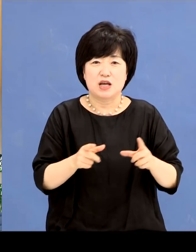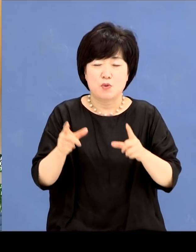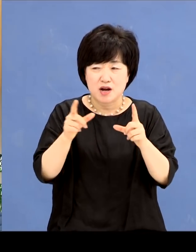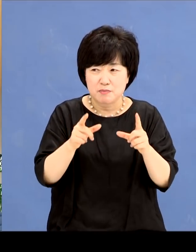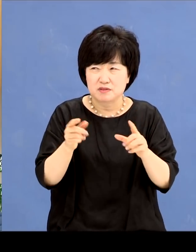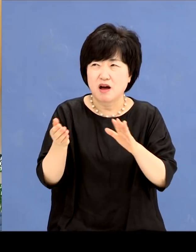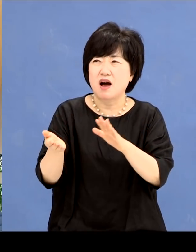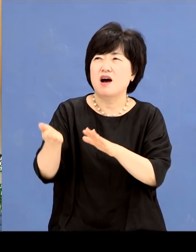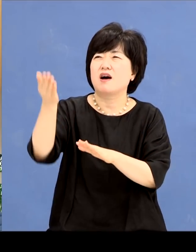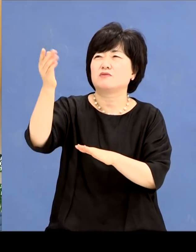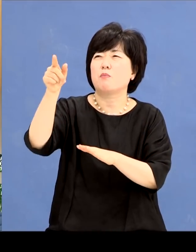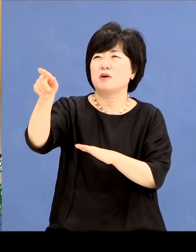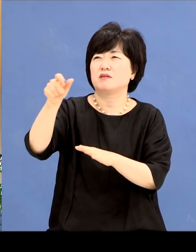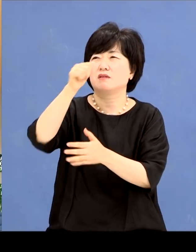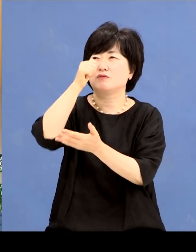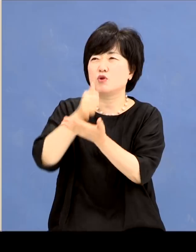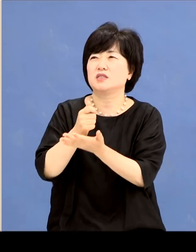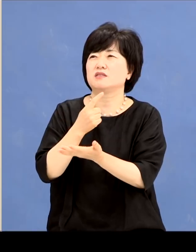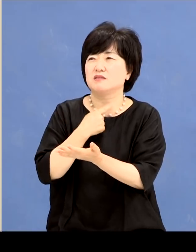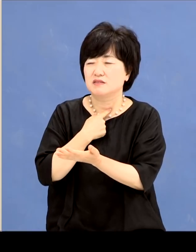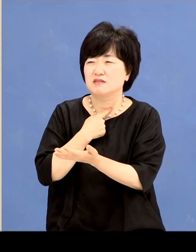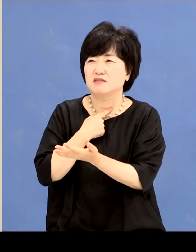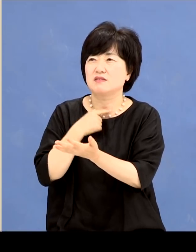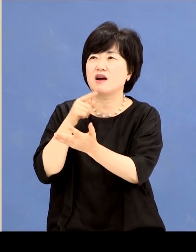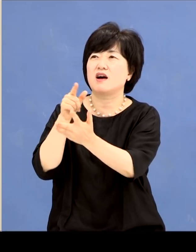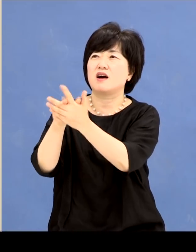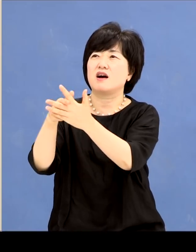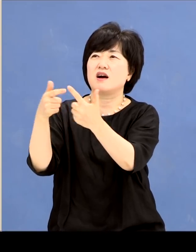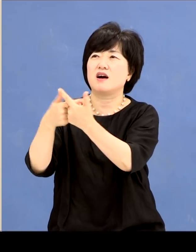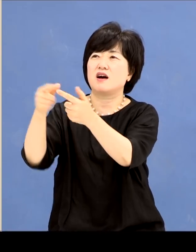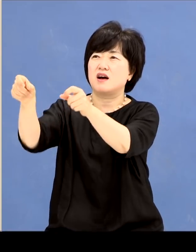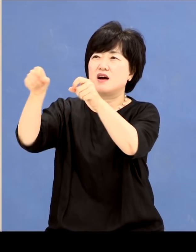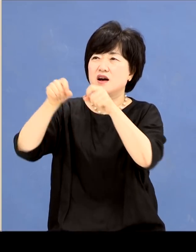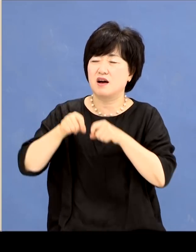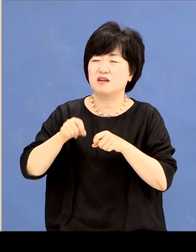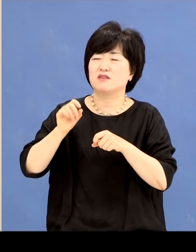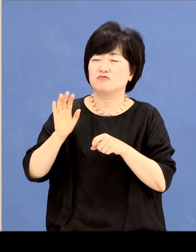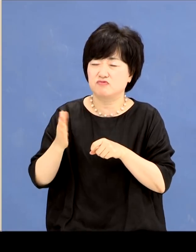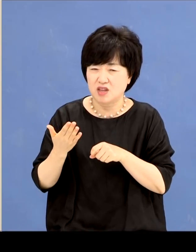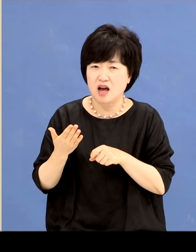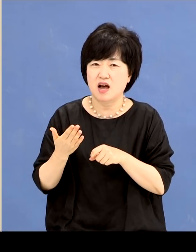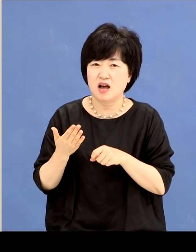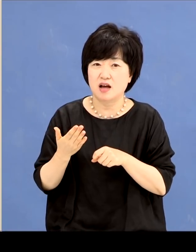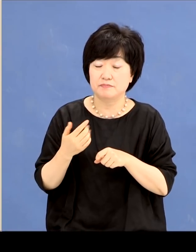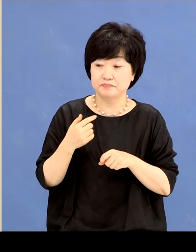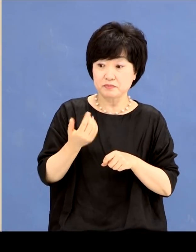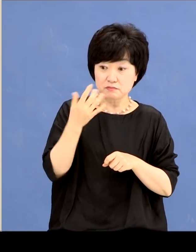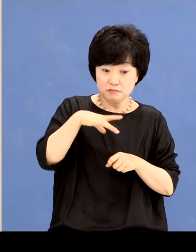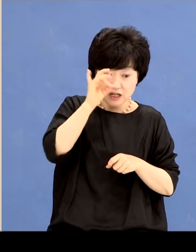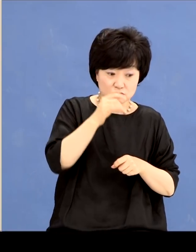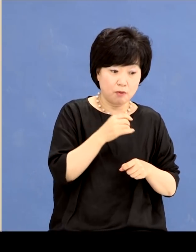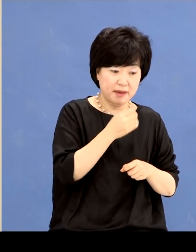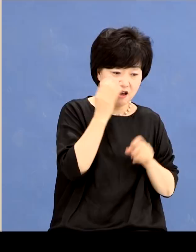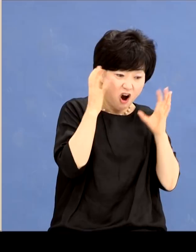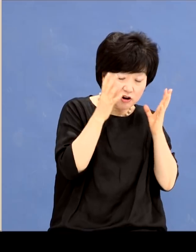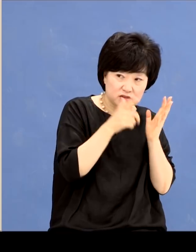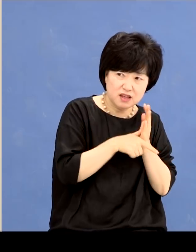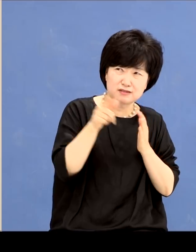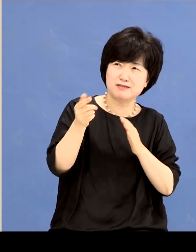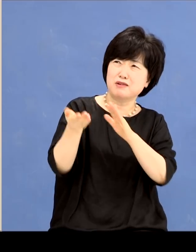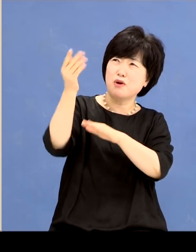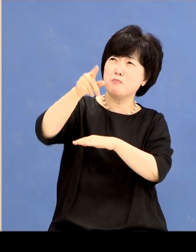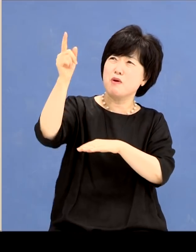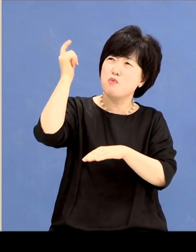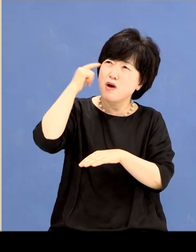모습과 상황들이 이해가 됐던 거예요. 네, 저는 사실 보육원 안에 있으면서 저렇게밖에 못 사나. 네. 형들을 많이 원망하기도 했고